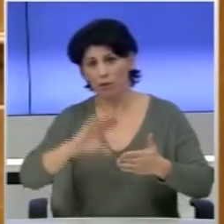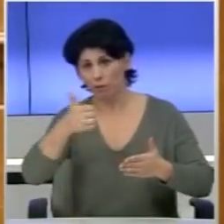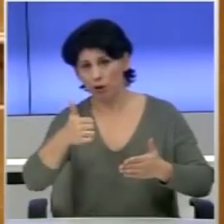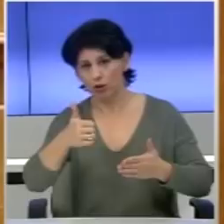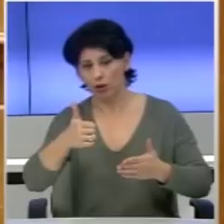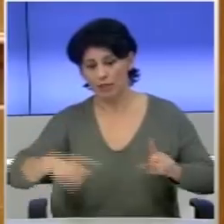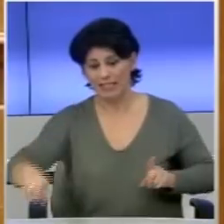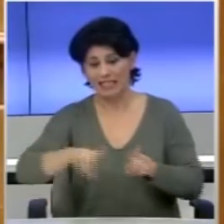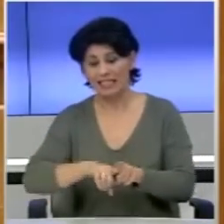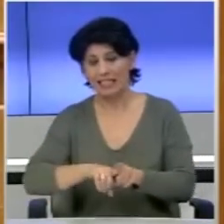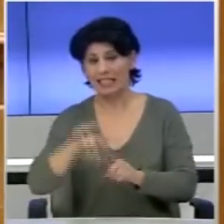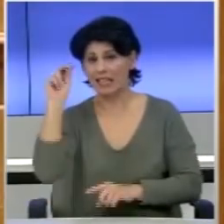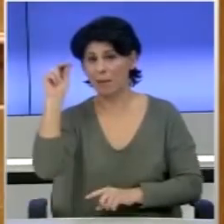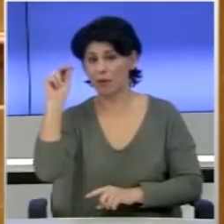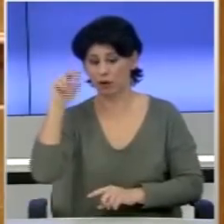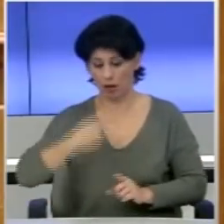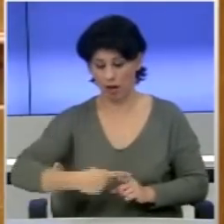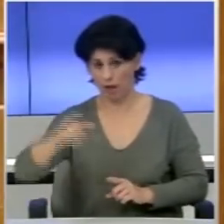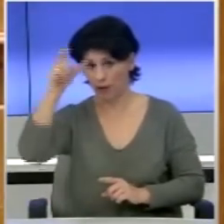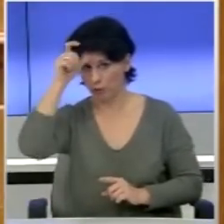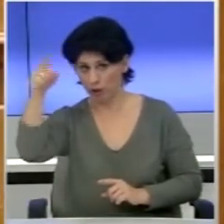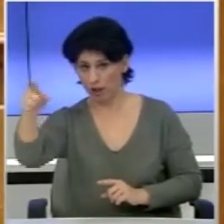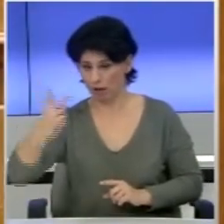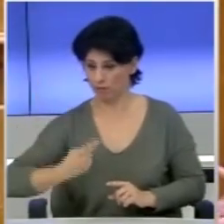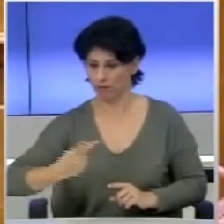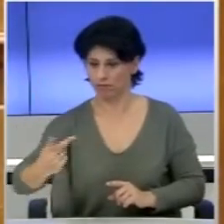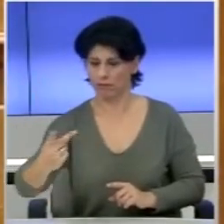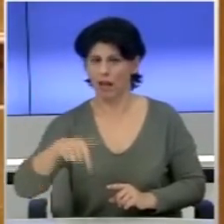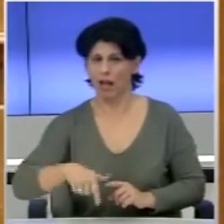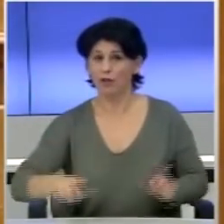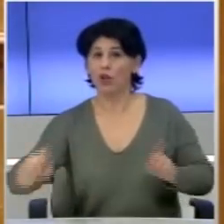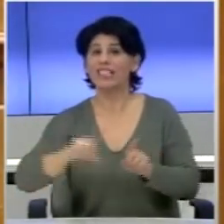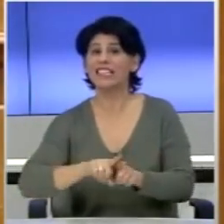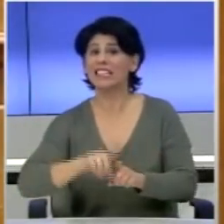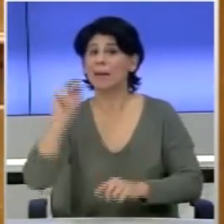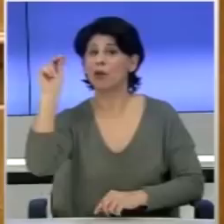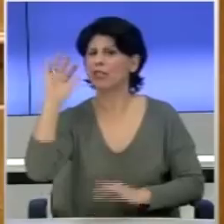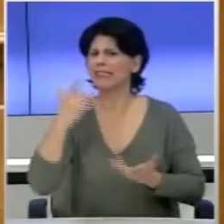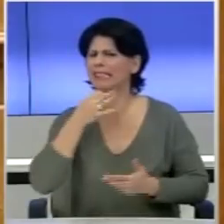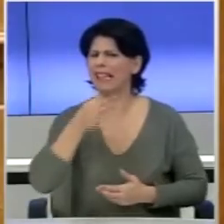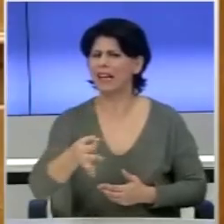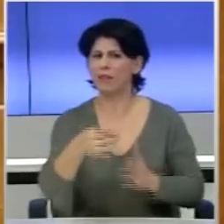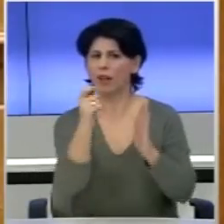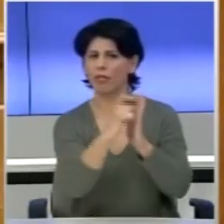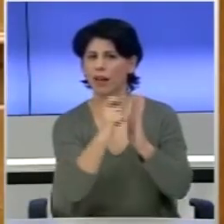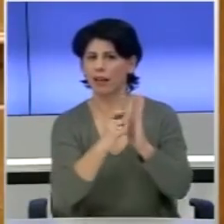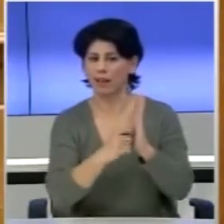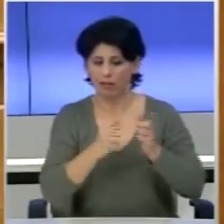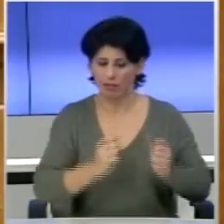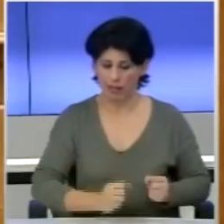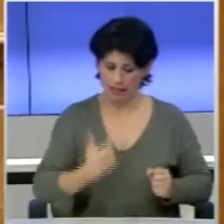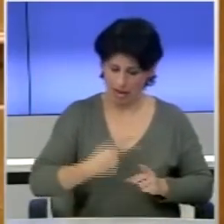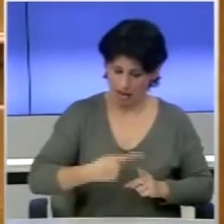πρότασης υποσχετικού ανάμεσα σε Ελλάδα και Τουρκία. Τι θα προβλέπει όμως αυτό το συνυποσχετικό? Θα καταγράφει τις θέσεις των